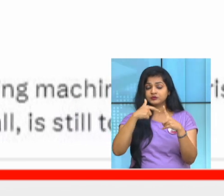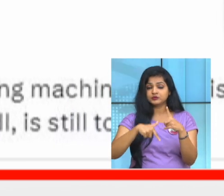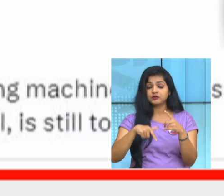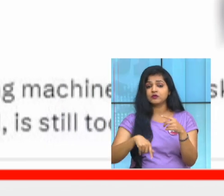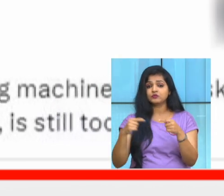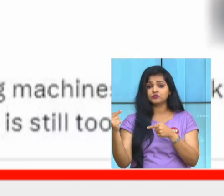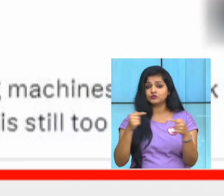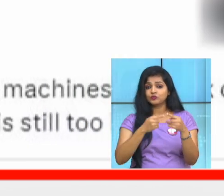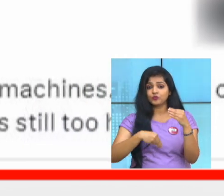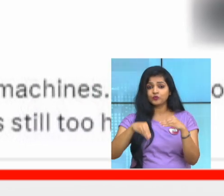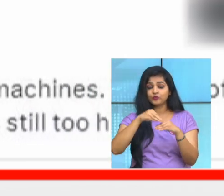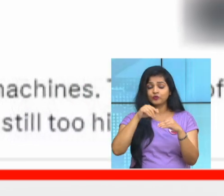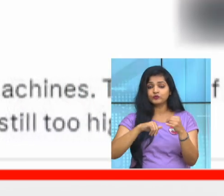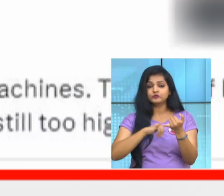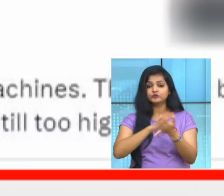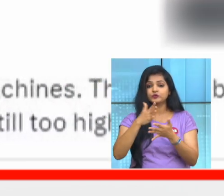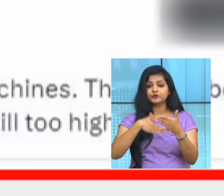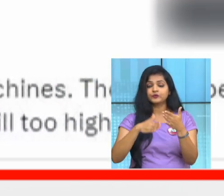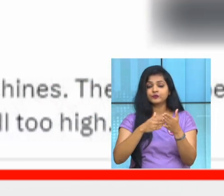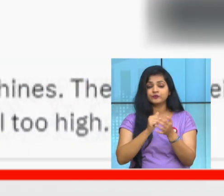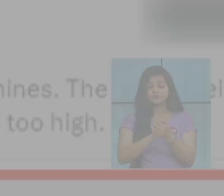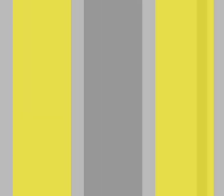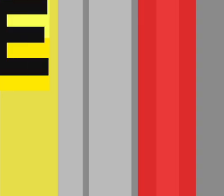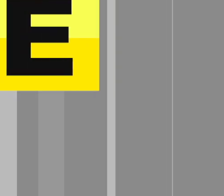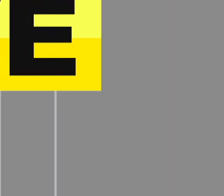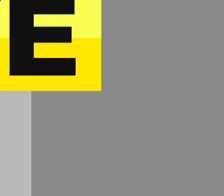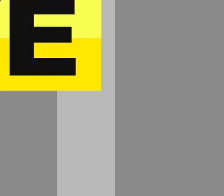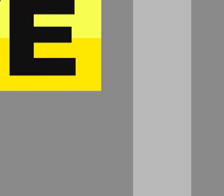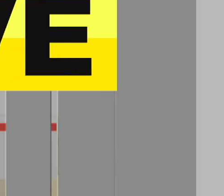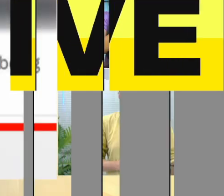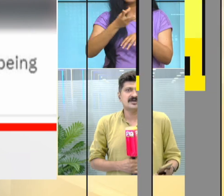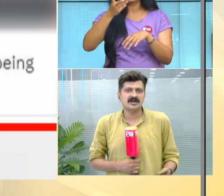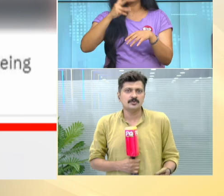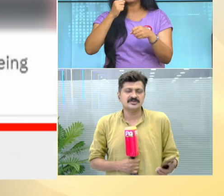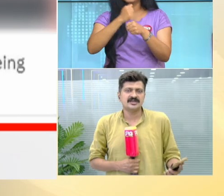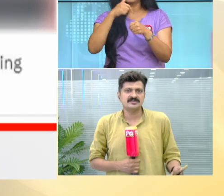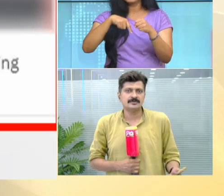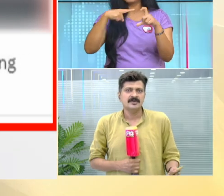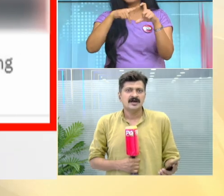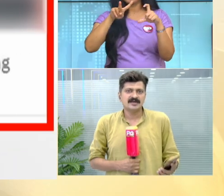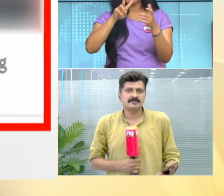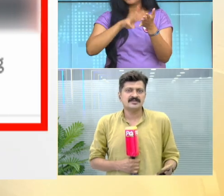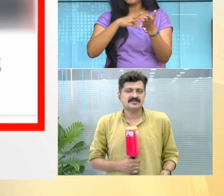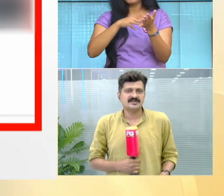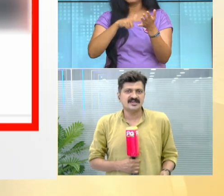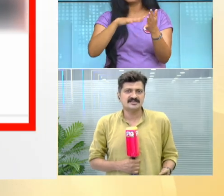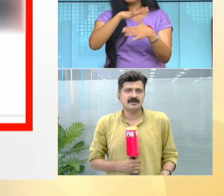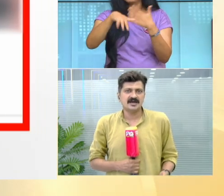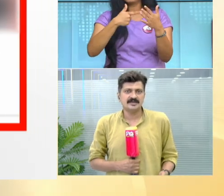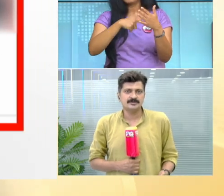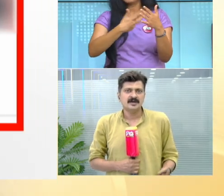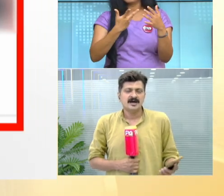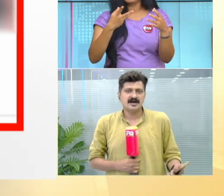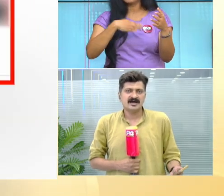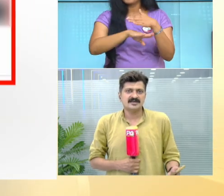സമൂഹ മാധ്യമത്തിൽ വഴിയൊരുങ്ങിയിരിക്കുന്നത്. ഇന്ത്യയിൽ ഉപയോഗിക്കുന്ന മൂന്നാം തലമുറ EVMകൾ ഒരു തരത്തിലും അട്ടിമറി നടത്താൻ